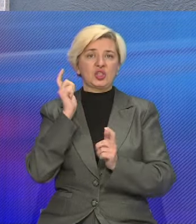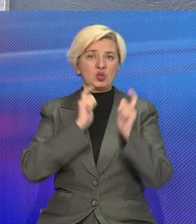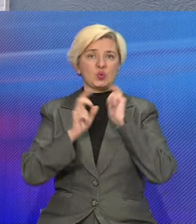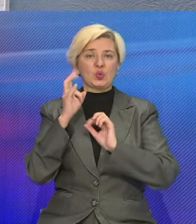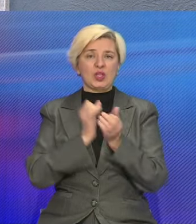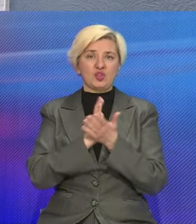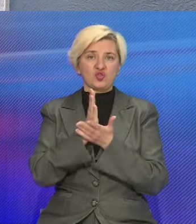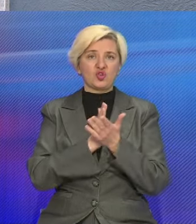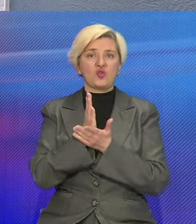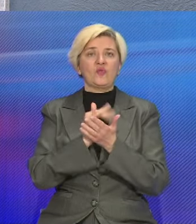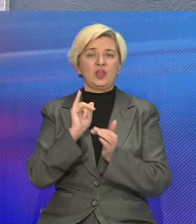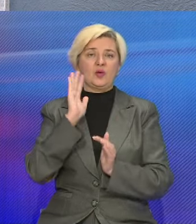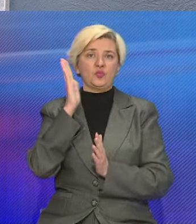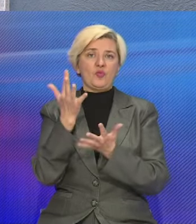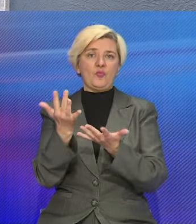привлікати